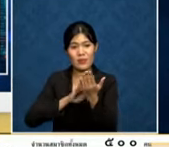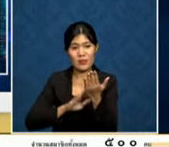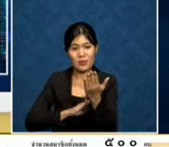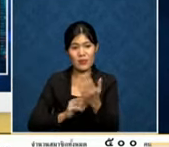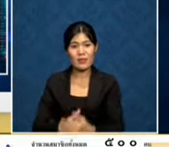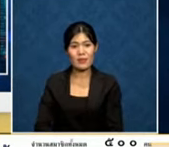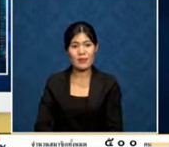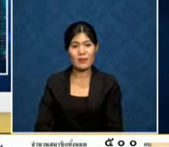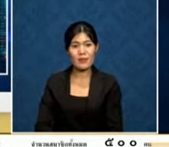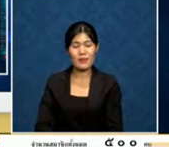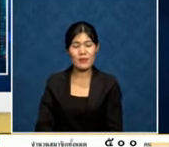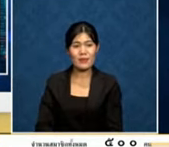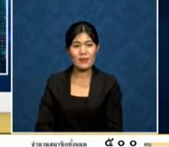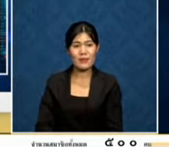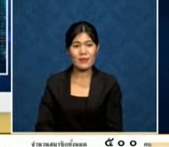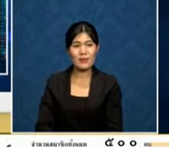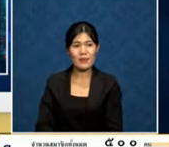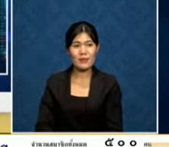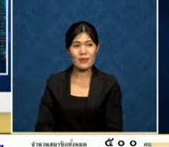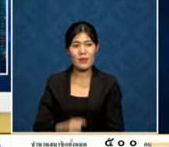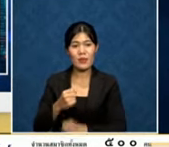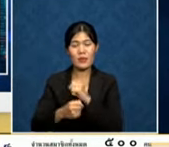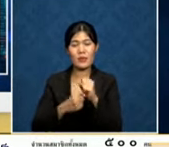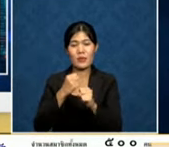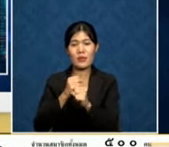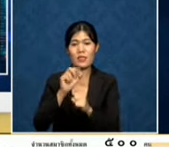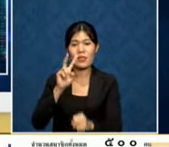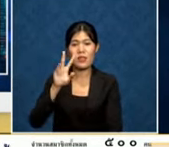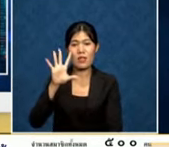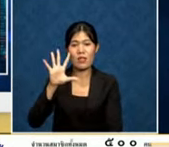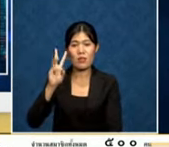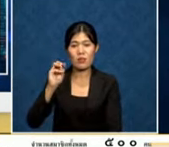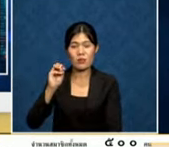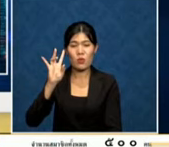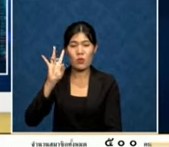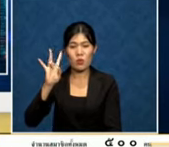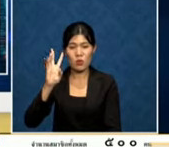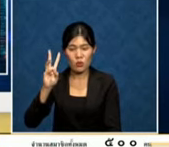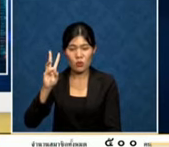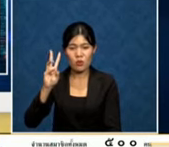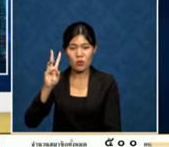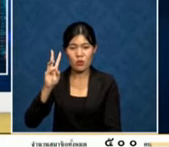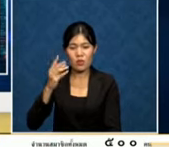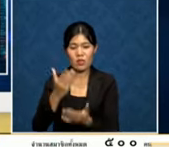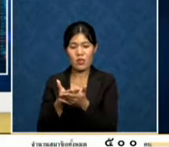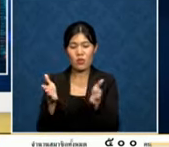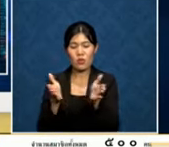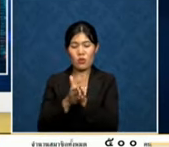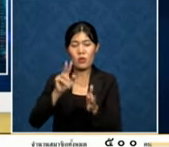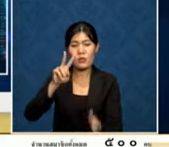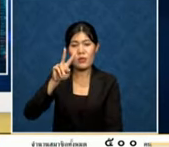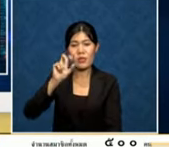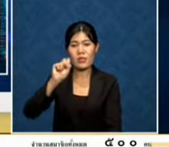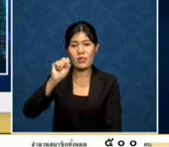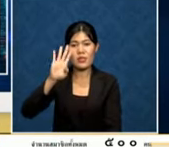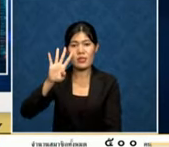เงินที่ฝากผ่านระบบนะครับในปี66นะครับรวมทั้งสิ้น 240,0005,400